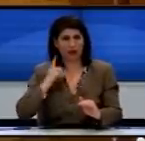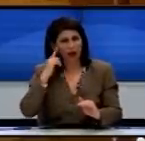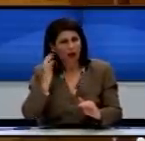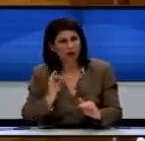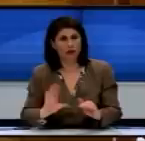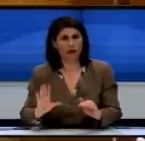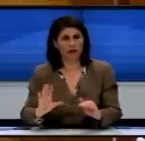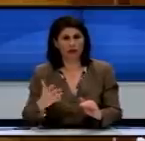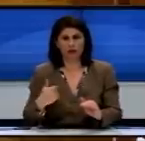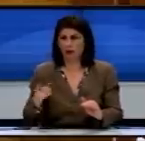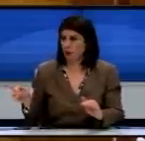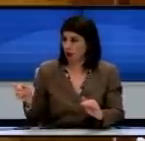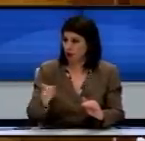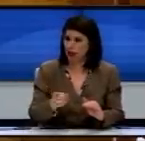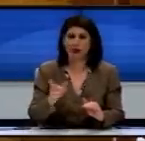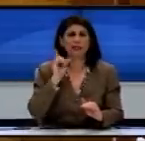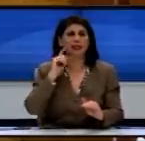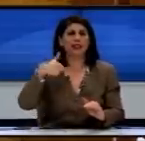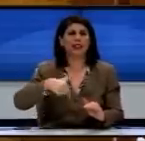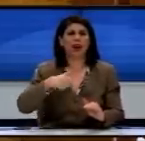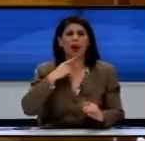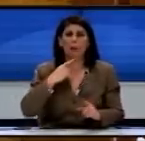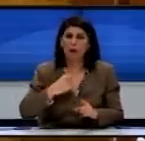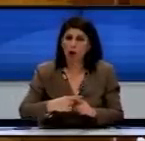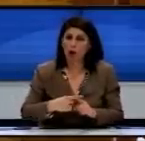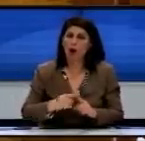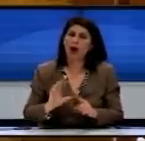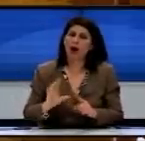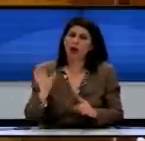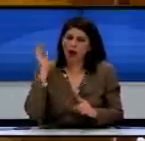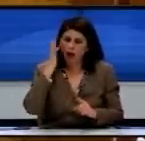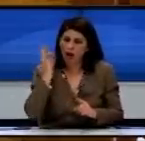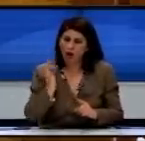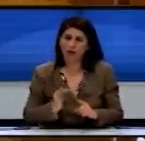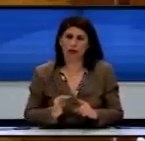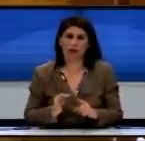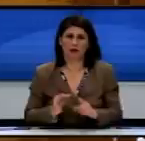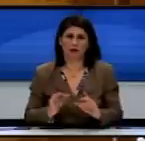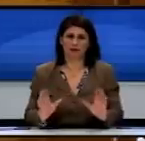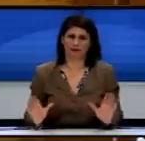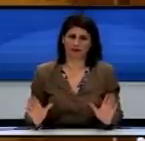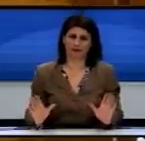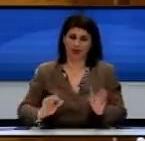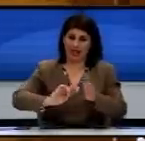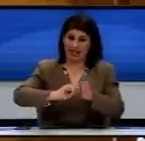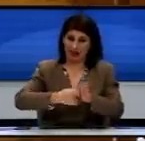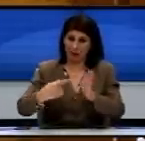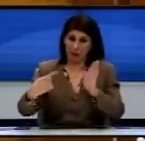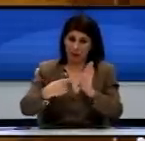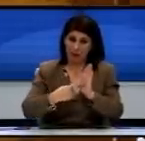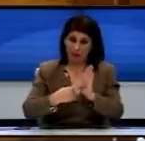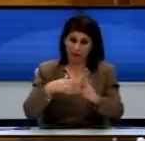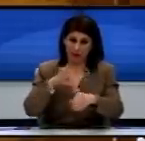εύλογο. Τέθηκε και από εσάς και από την κυρία Γεννηματά. Απλοϊκό, αλλά εύλογο ενδεχομένως. Μα καλά, κλείνεται με 1000